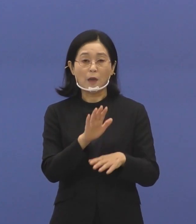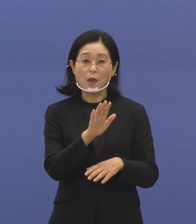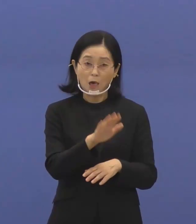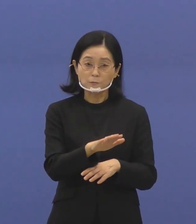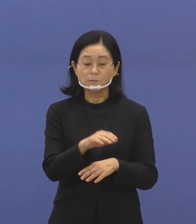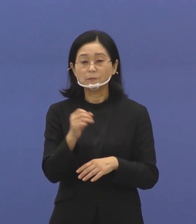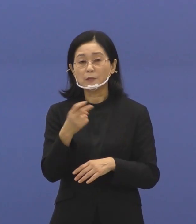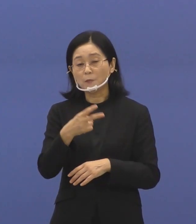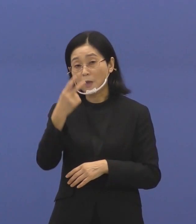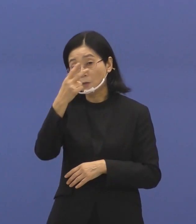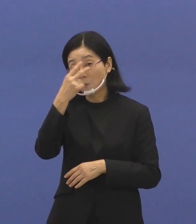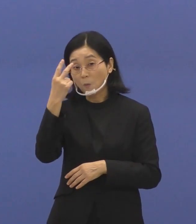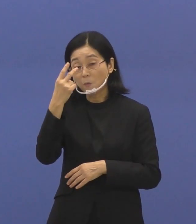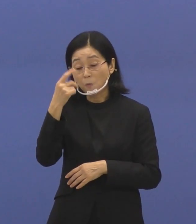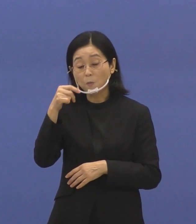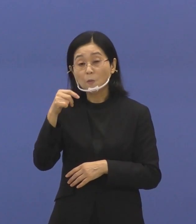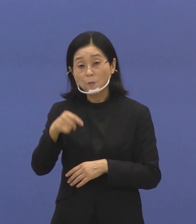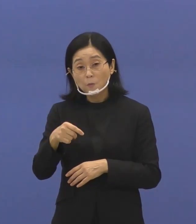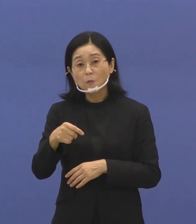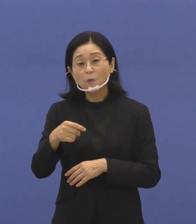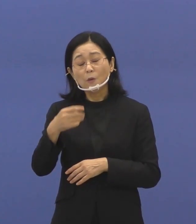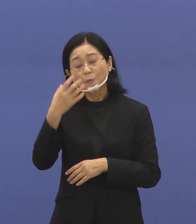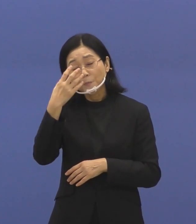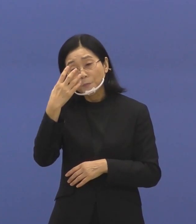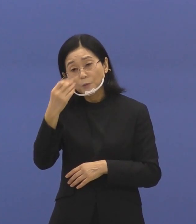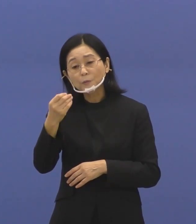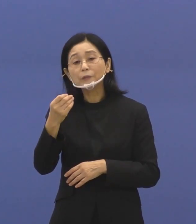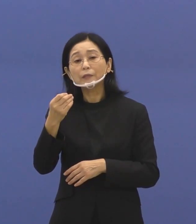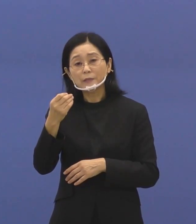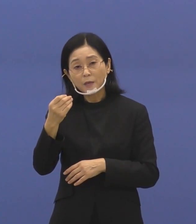校、魅力のある高校づくりとか、